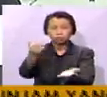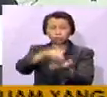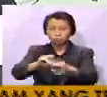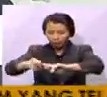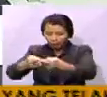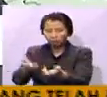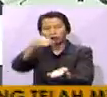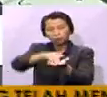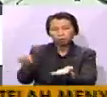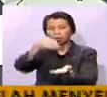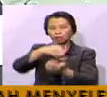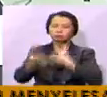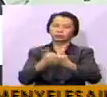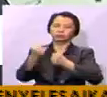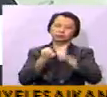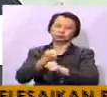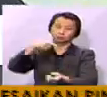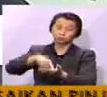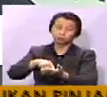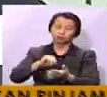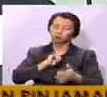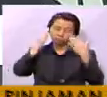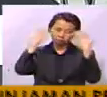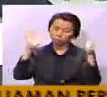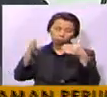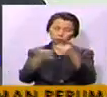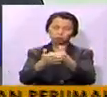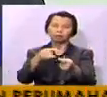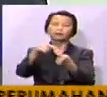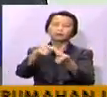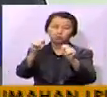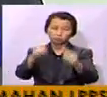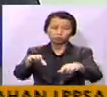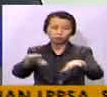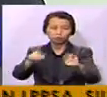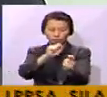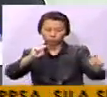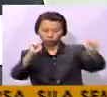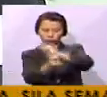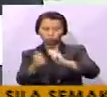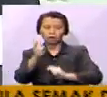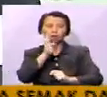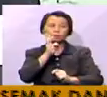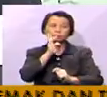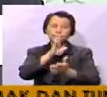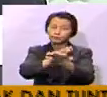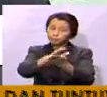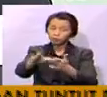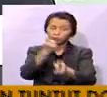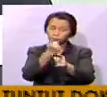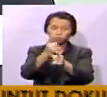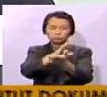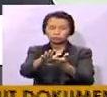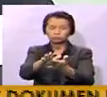Berulang dan berulang sampailah tahun ni. Saya tak tahu sampai bila lagi diorang boleh buat penukaran air yang bersih, betul-betul